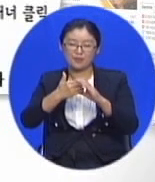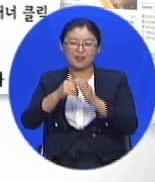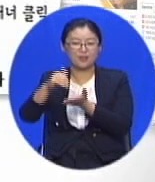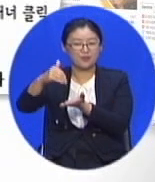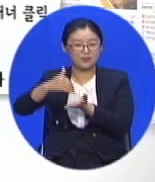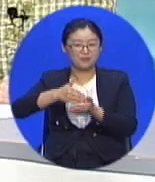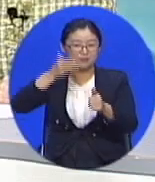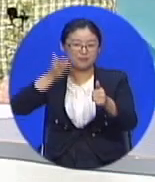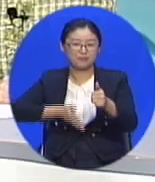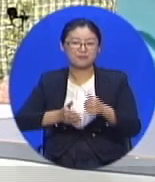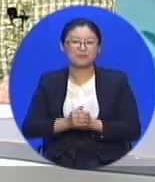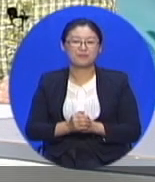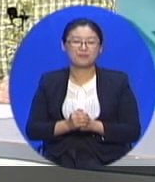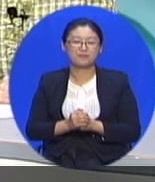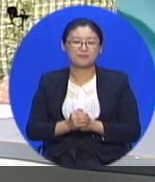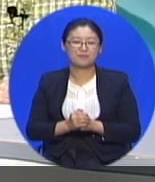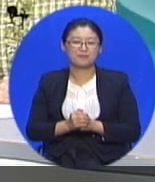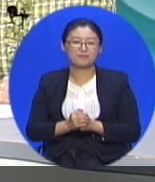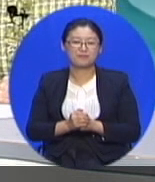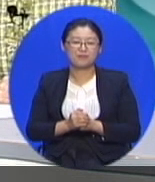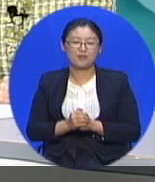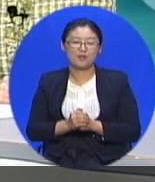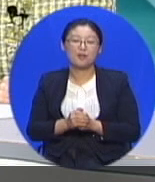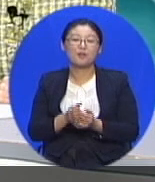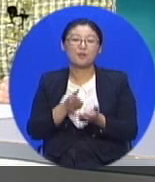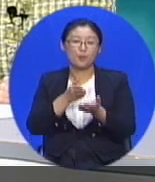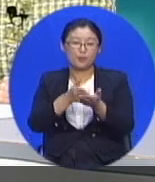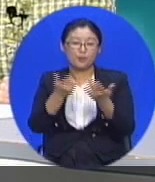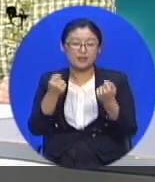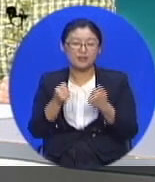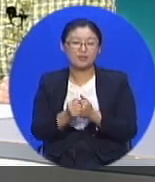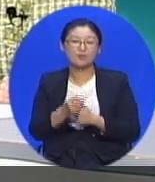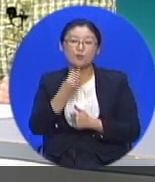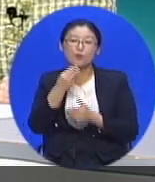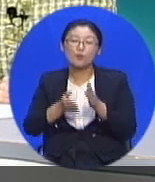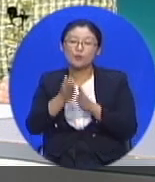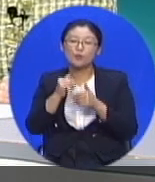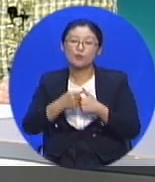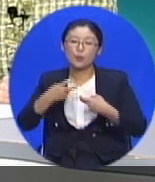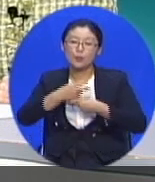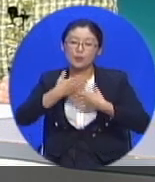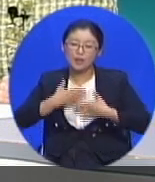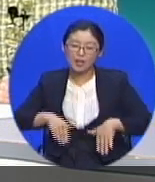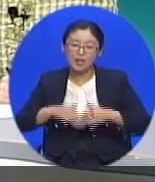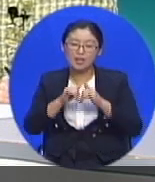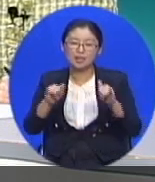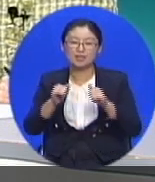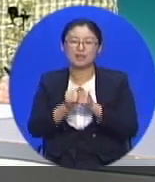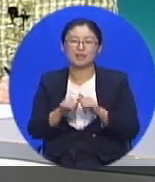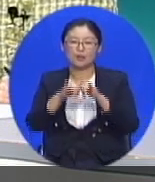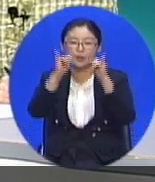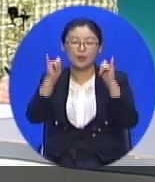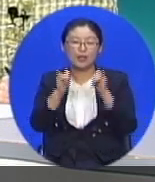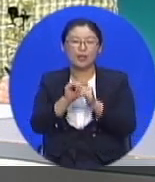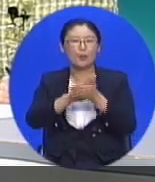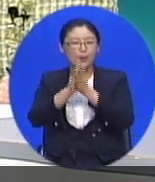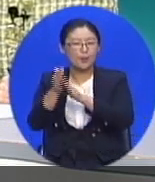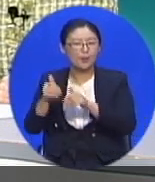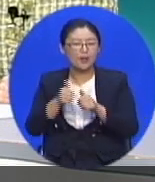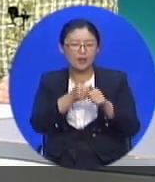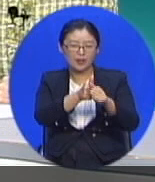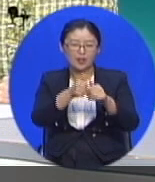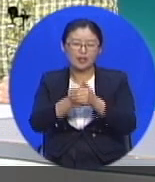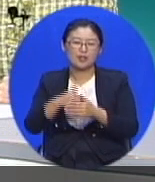제보 바랍니다. 앞서 보도해드렸습니다. 이 서울시가 교통약자뿐만 아니라 사회적 변화에 발맞춰